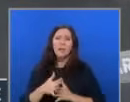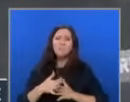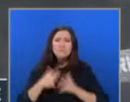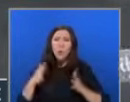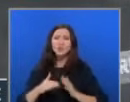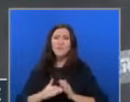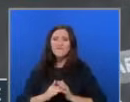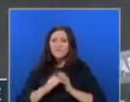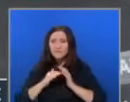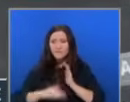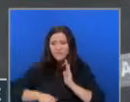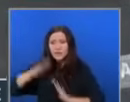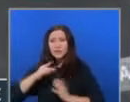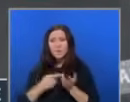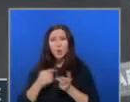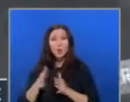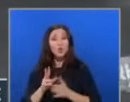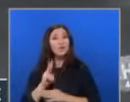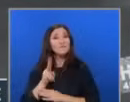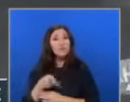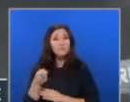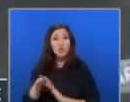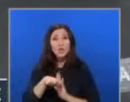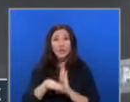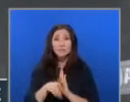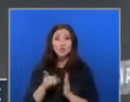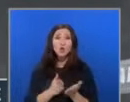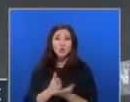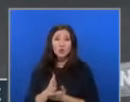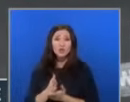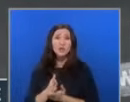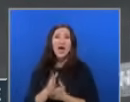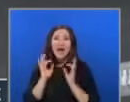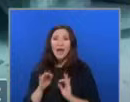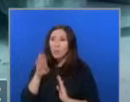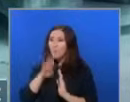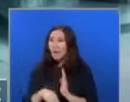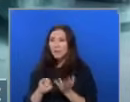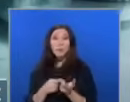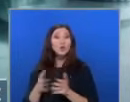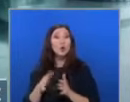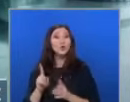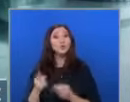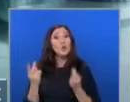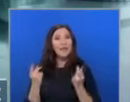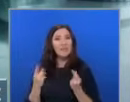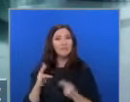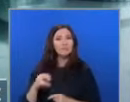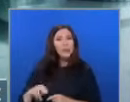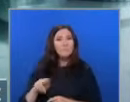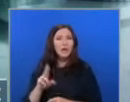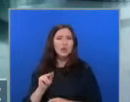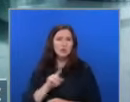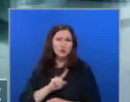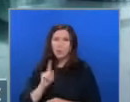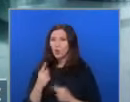хората, които влязоха в този регистър. По този начин реално пада бройката на хората, които играят. От НАП казаха, че не могат да